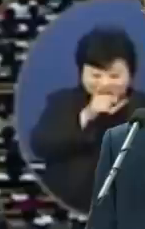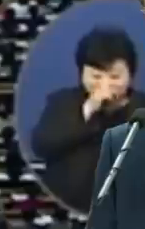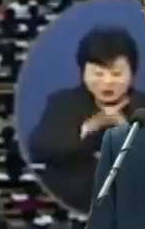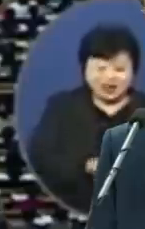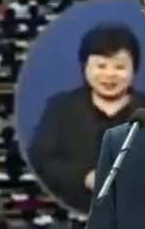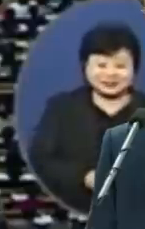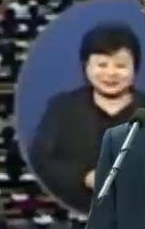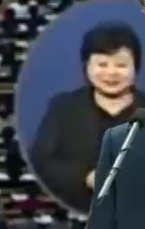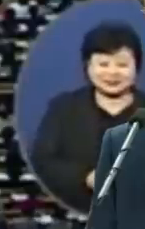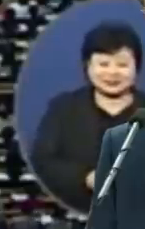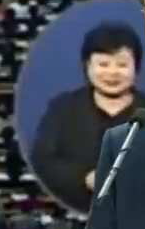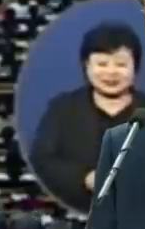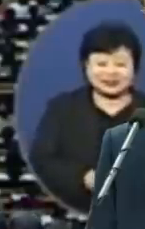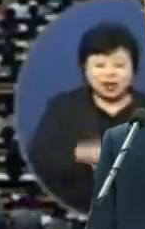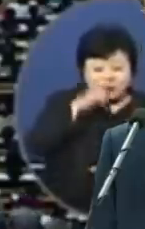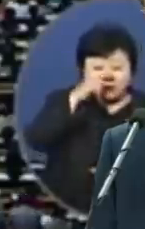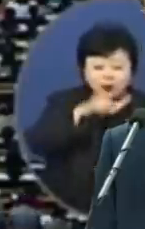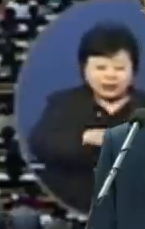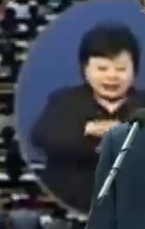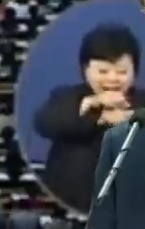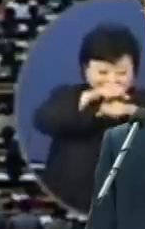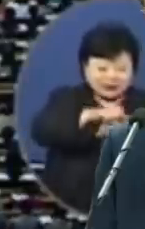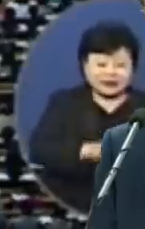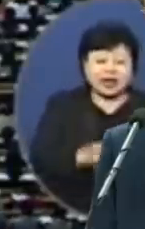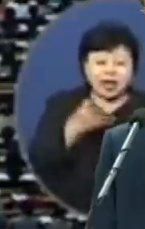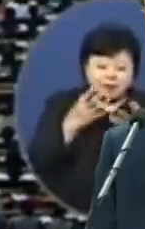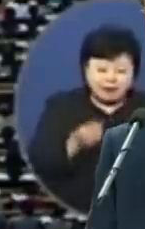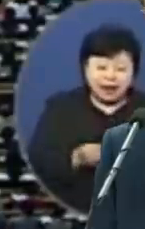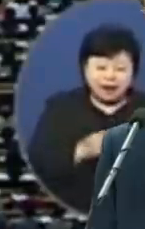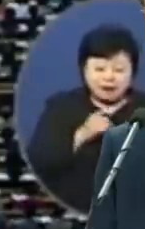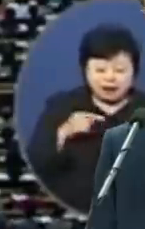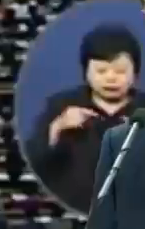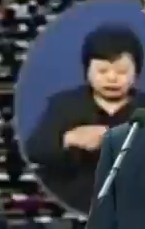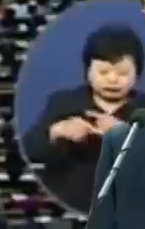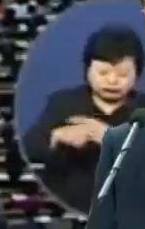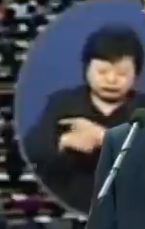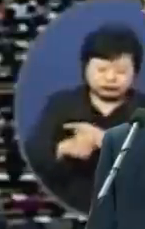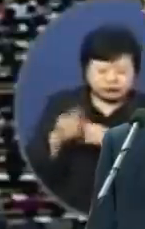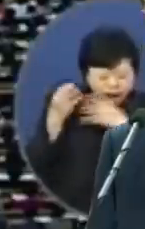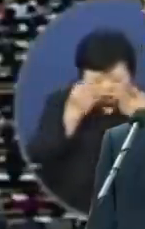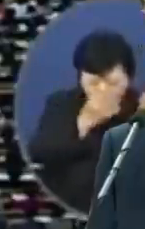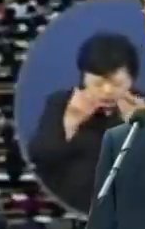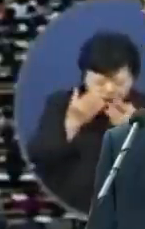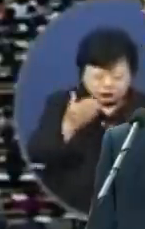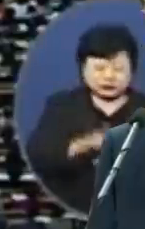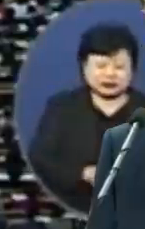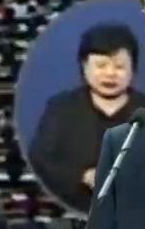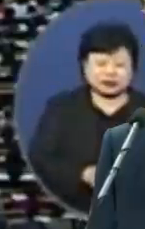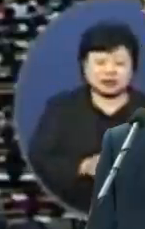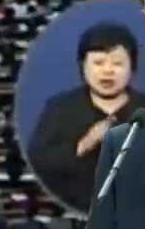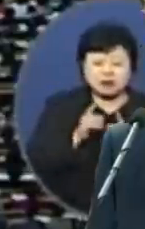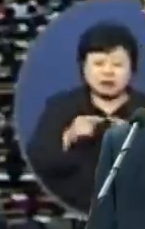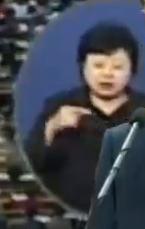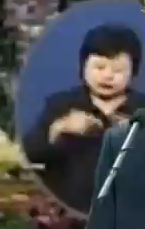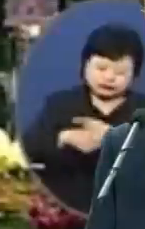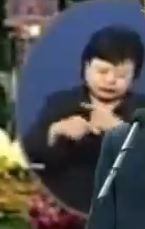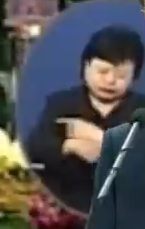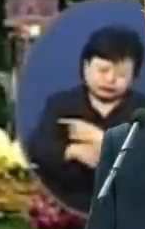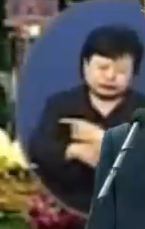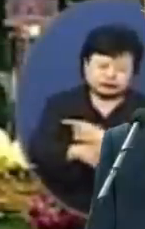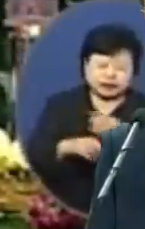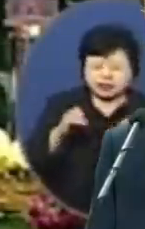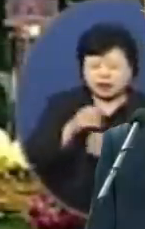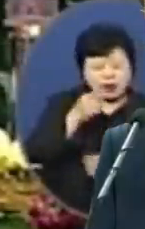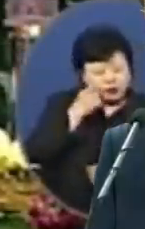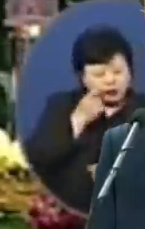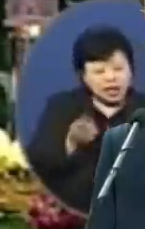것입니다. 바벨탑을 쌓을 때 말을 혼잡하게 해버리면 말이 통과 안 되면은 대화가 안